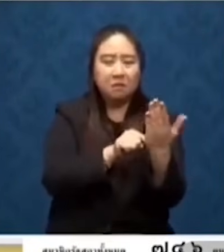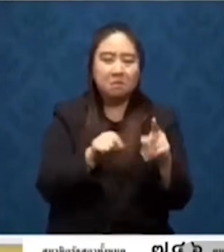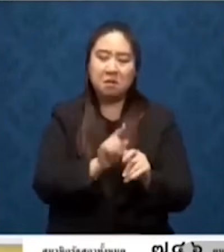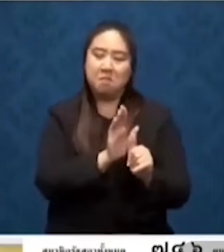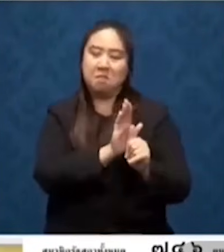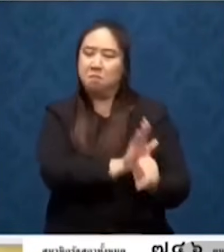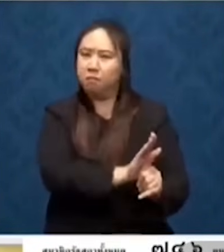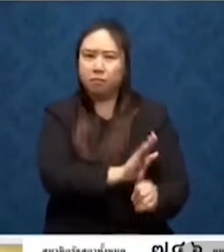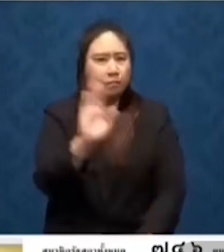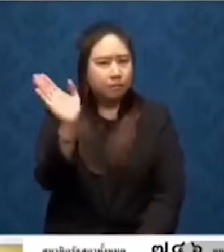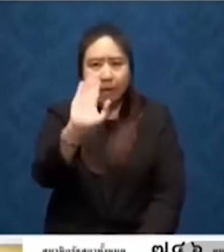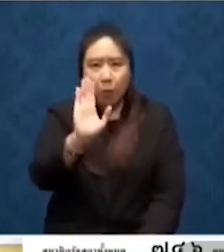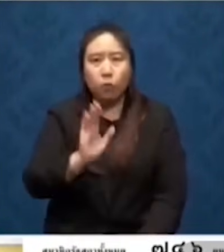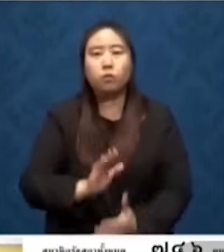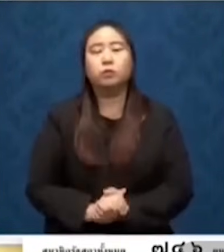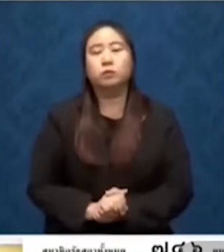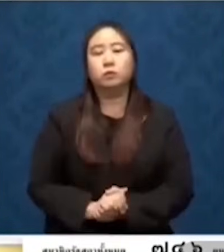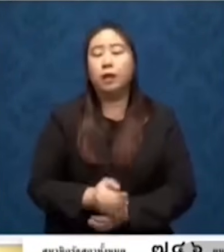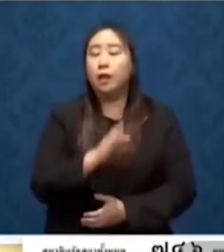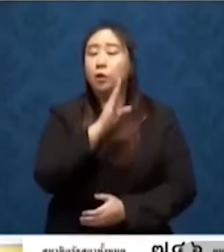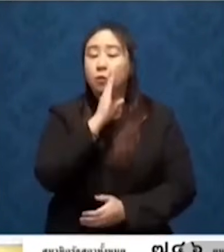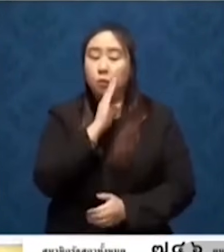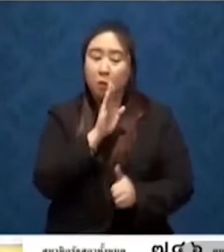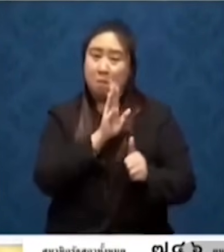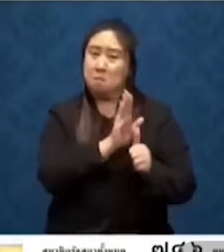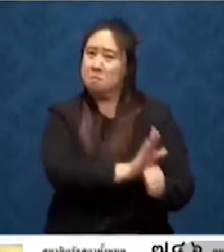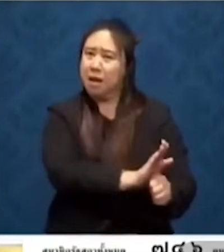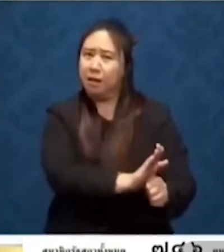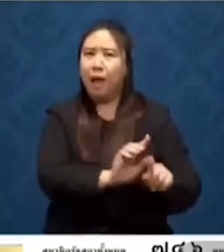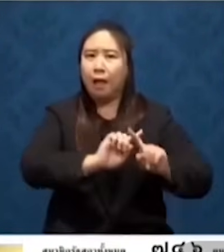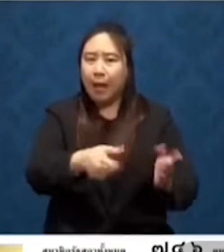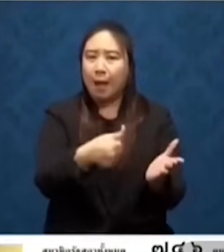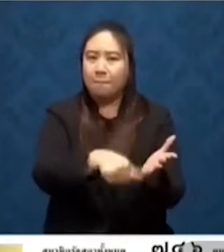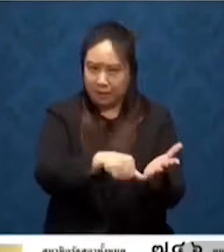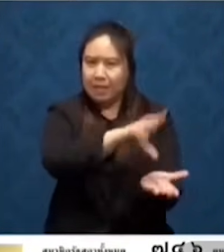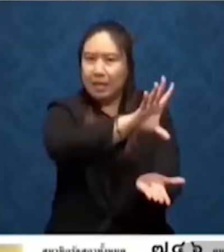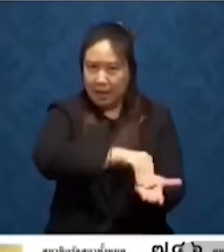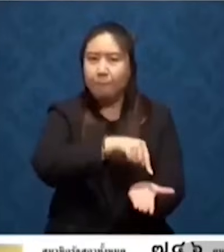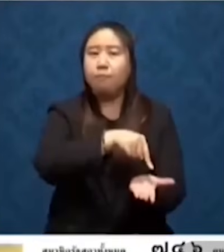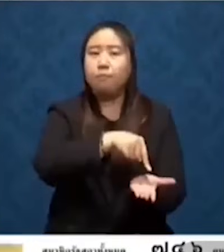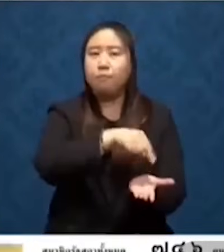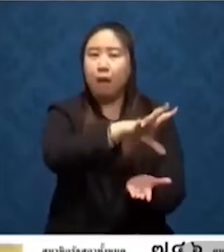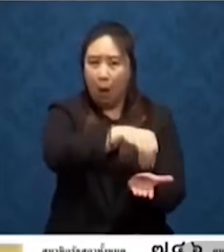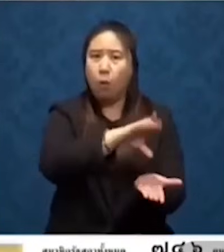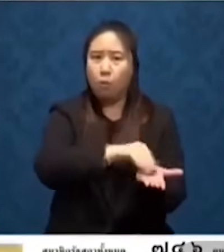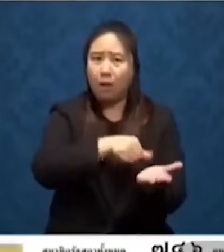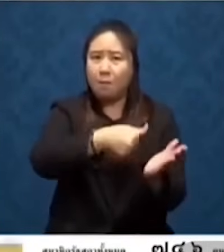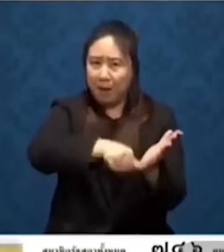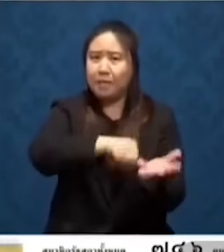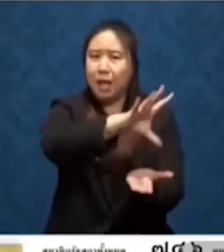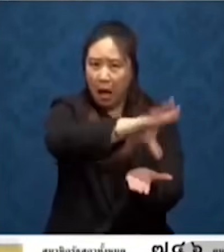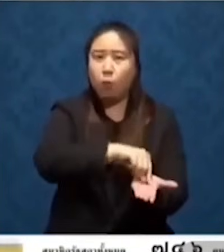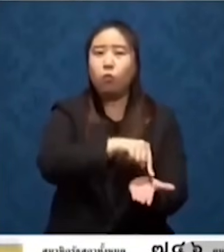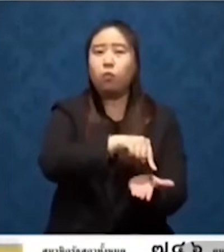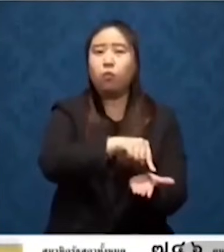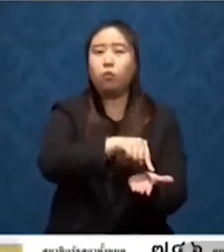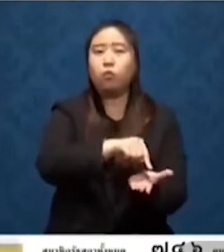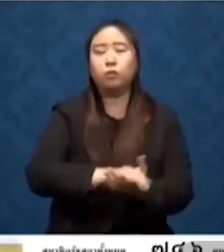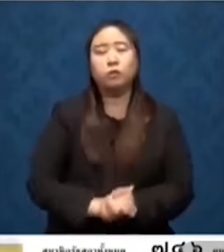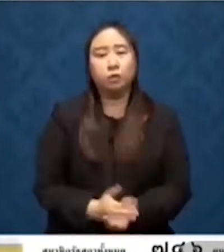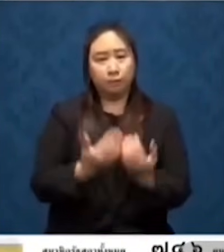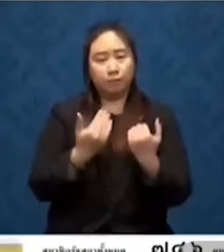ติและเมื่อเราเลือกปฏิบัติเราก็เก็บภาษีเขาไม่ได้ละเว้นอันนี้คือสิ่งที่ผมคิดว่